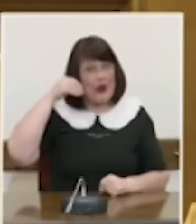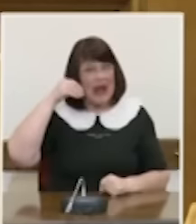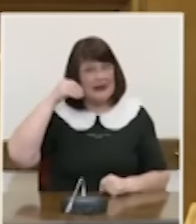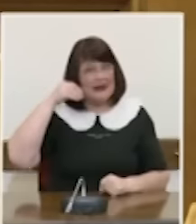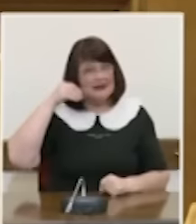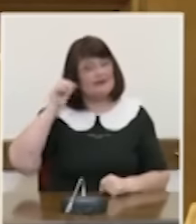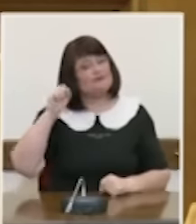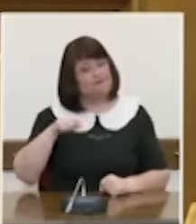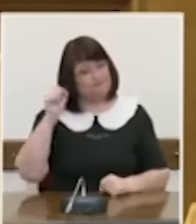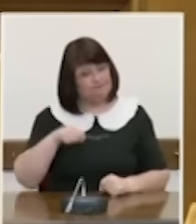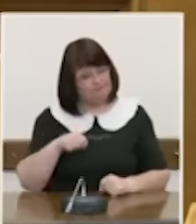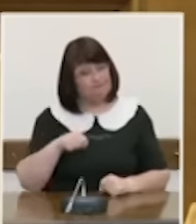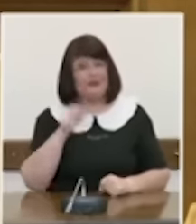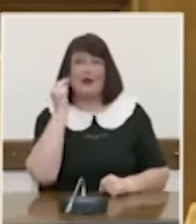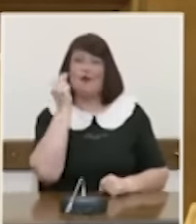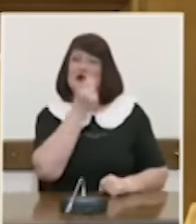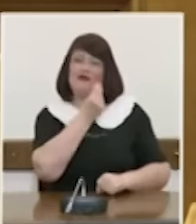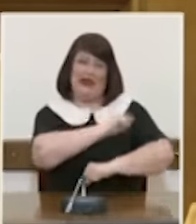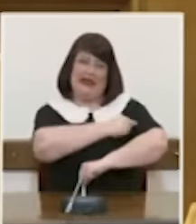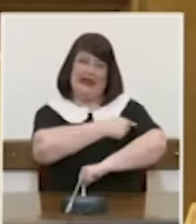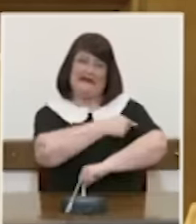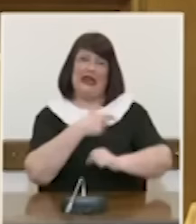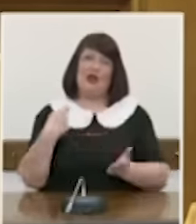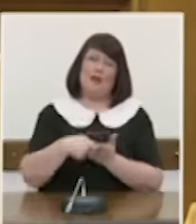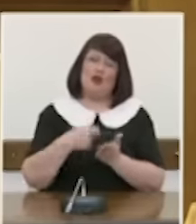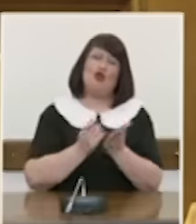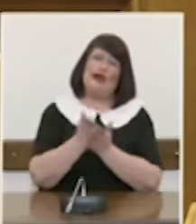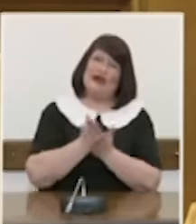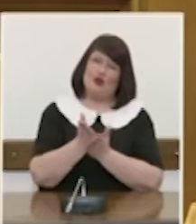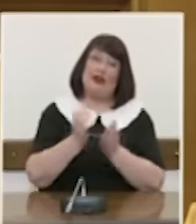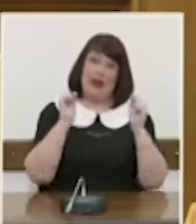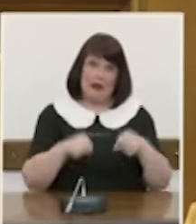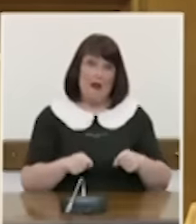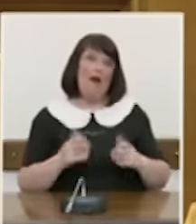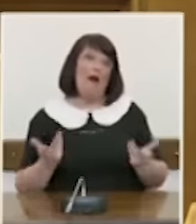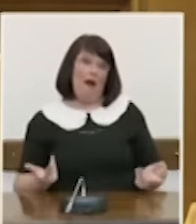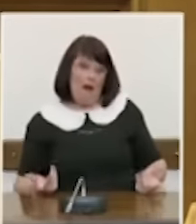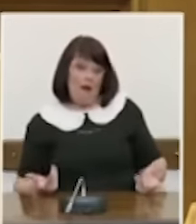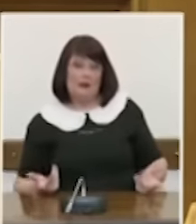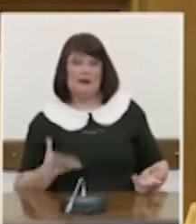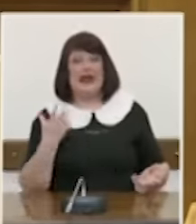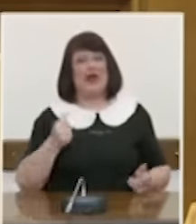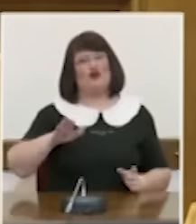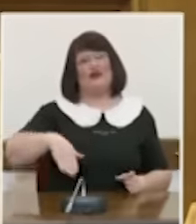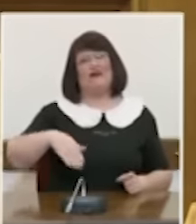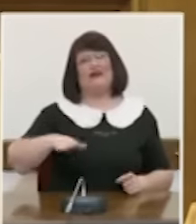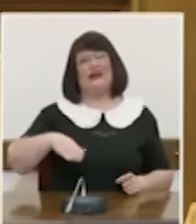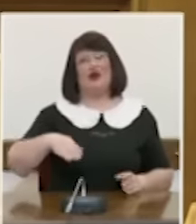με τα απογευματινά ιατρία, επιπληρωμή χειρουργία δηλαδή, αρκεί, λέει, να έχουν χαμηλό